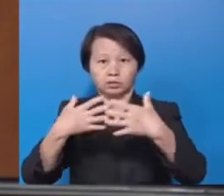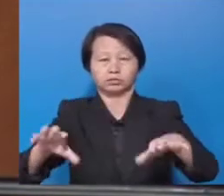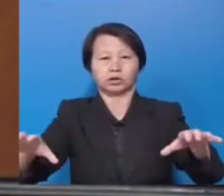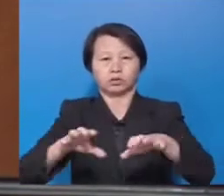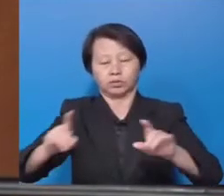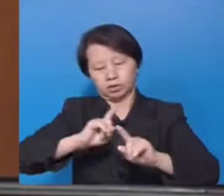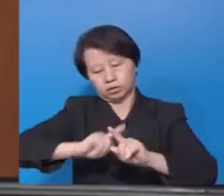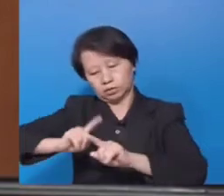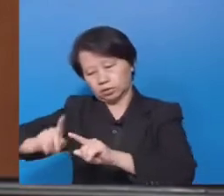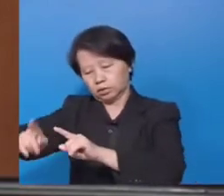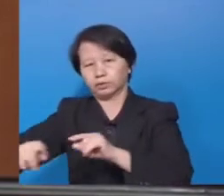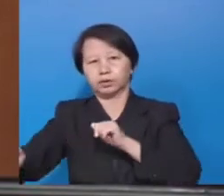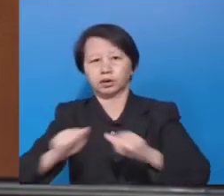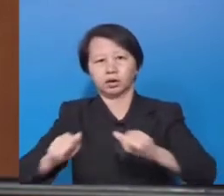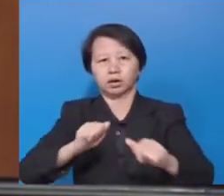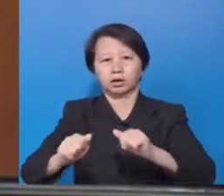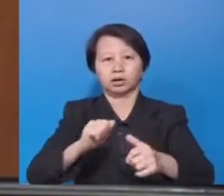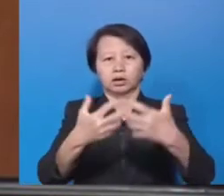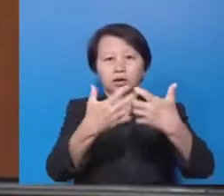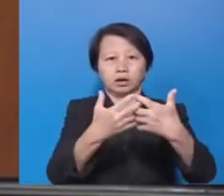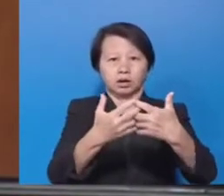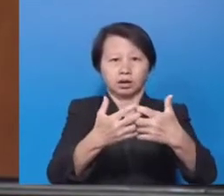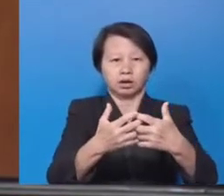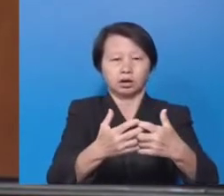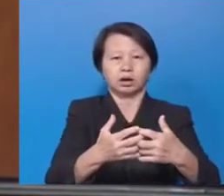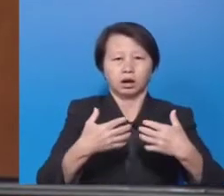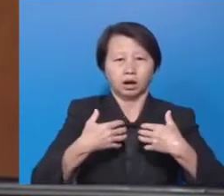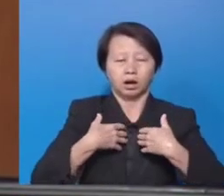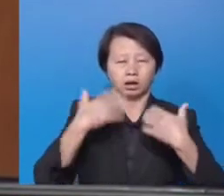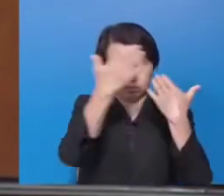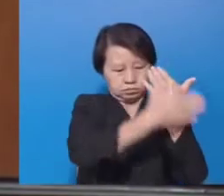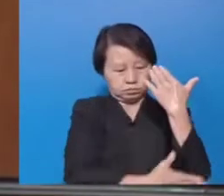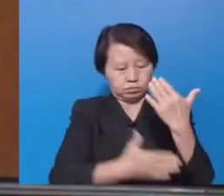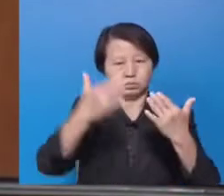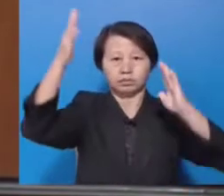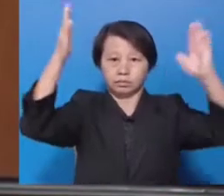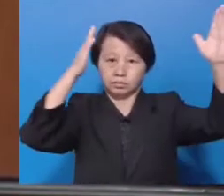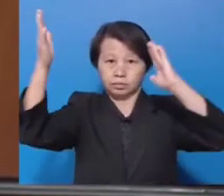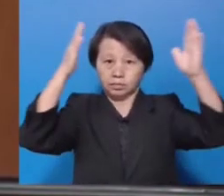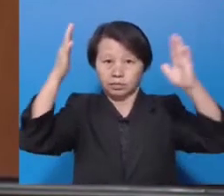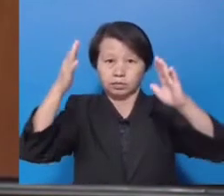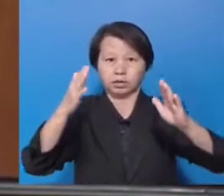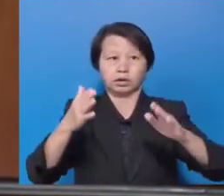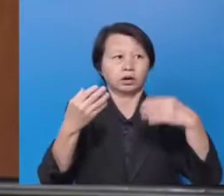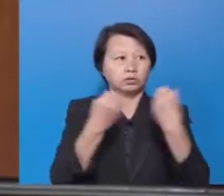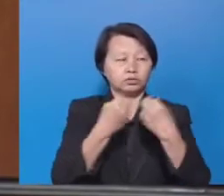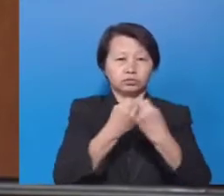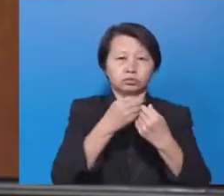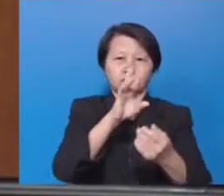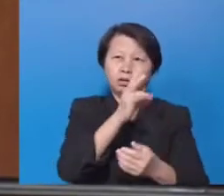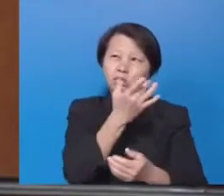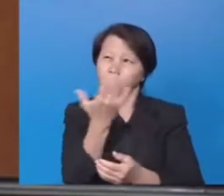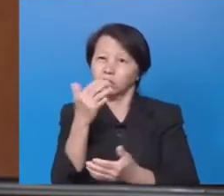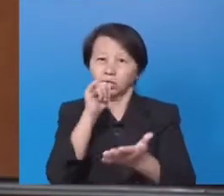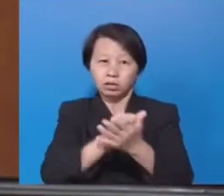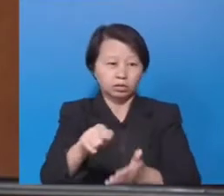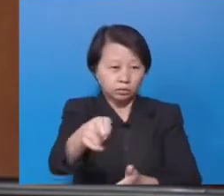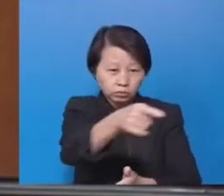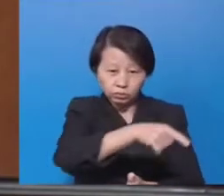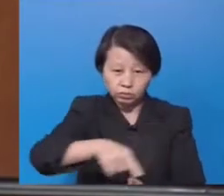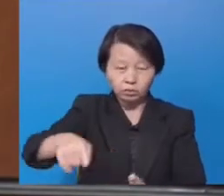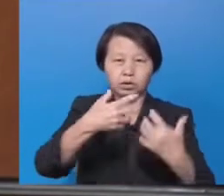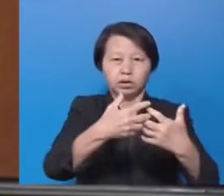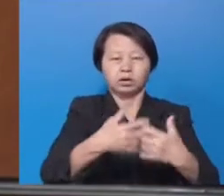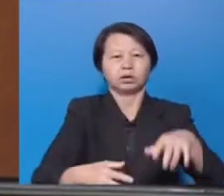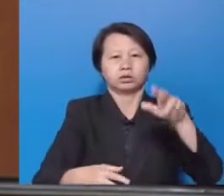pelbagai aktiviti Perindustrian yang beroperasi di seluruh negara dan daripada jumlah tersebut kita dapati